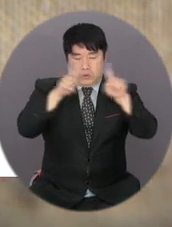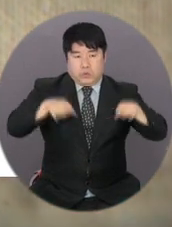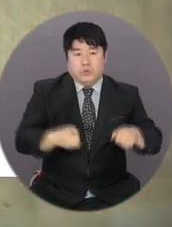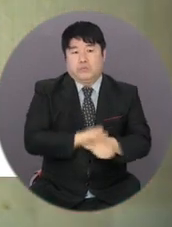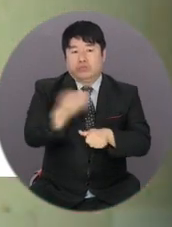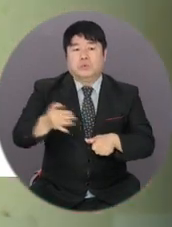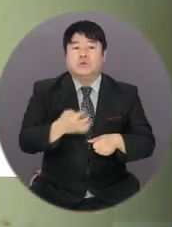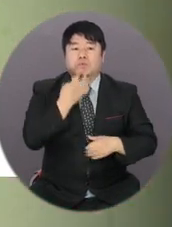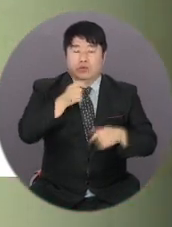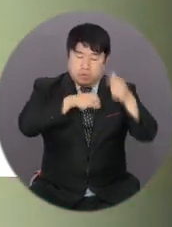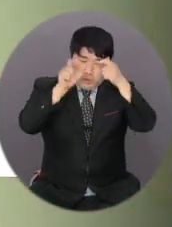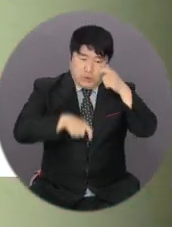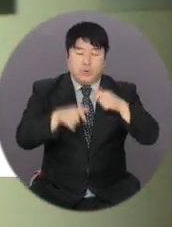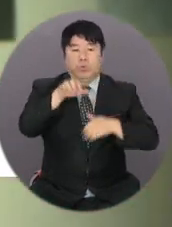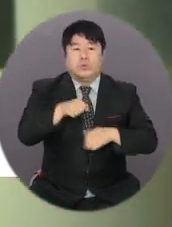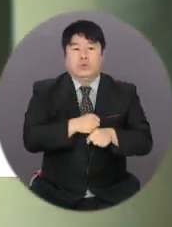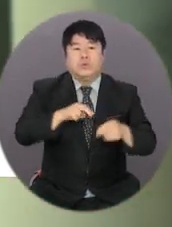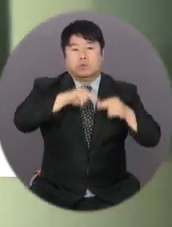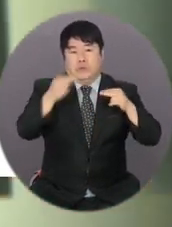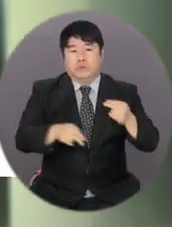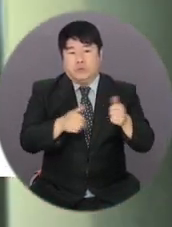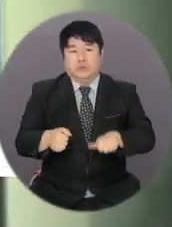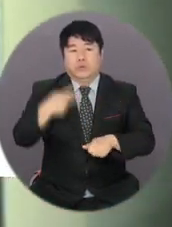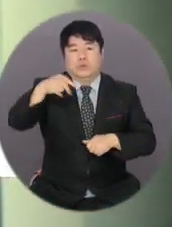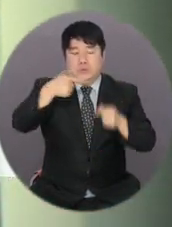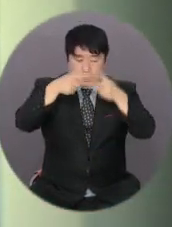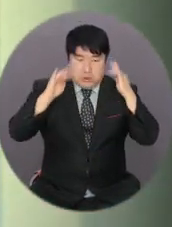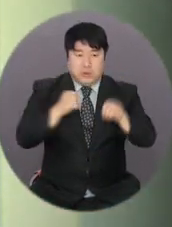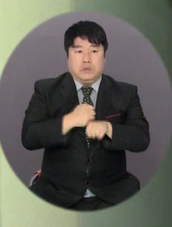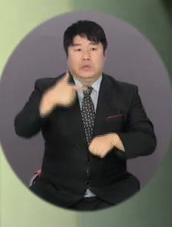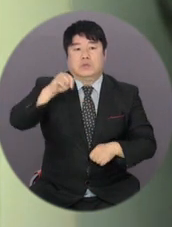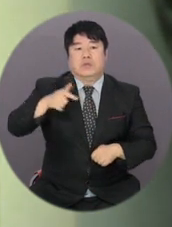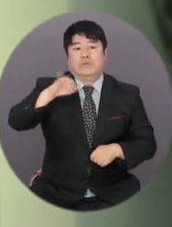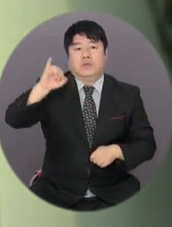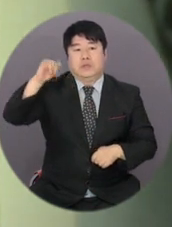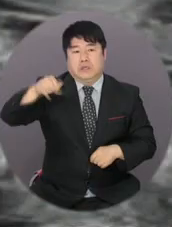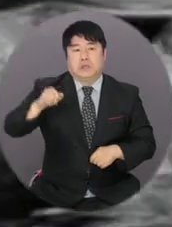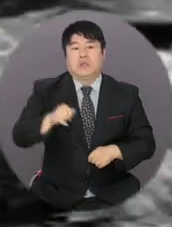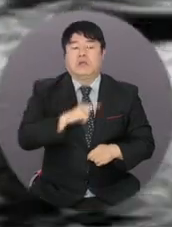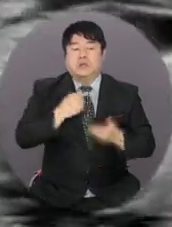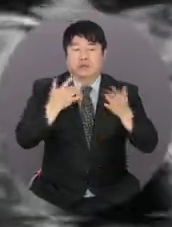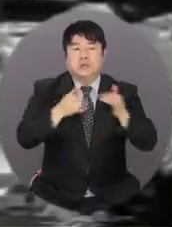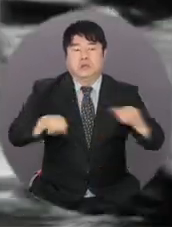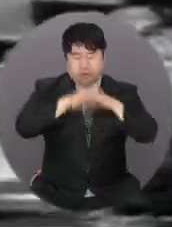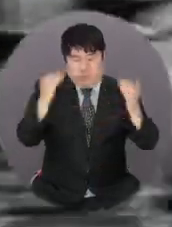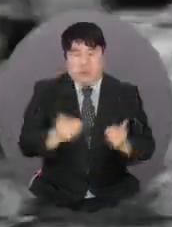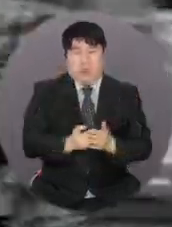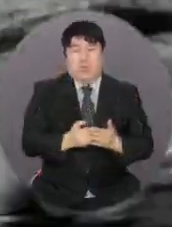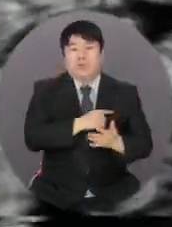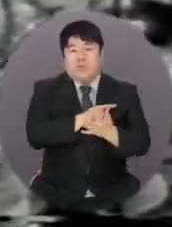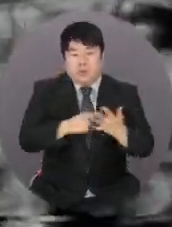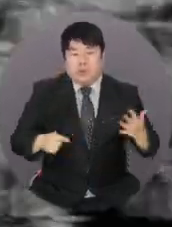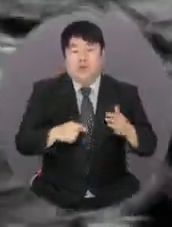서울 기독교회관에서 떨어져 숨진 서강대생 고 김익희 열사. 광주 학살 이후 모두가 숨죽이고 있던